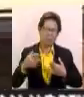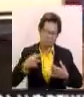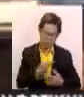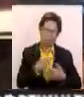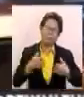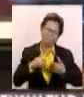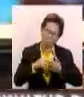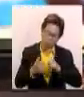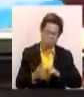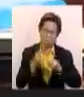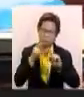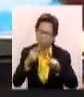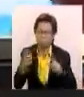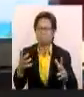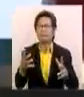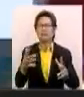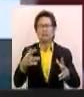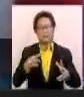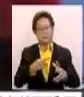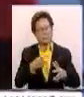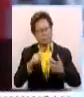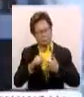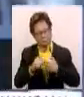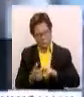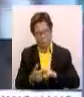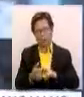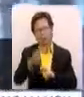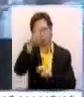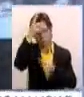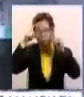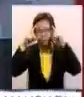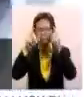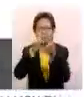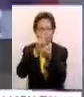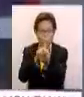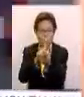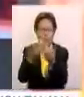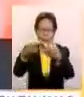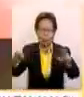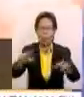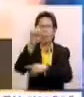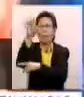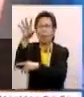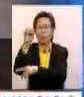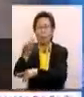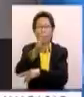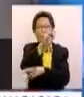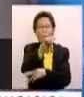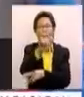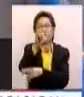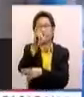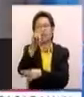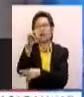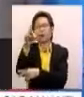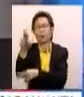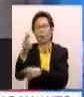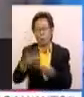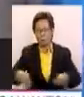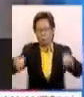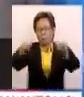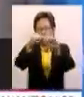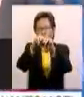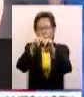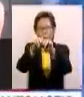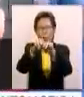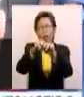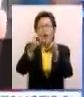jugalah. Datuk Seri Dr. Wan Azizah ditemui selepas merasmikan Karnival Maulidur Rasul Masjid Nurul Saadah